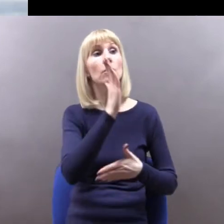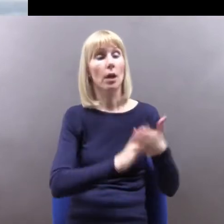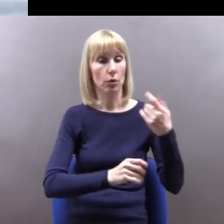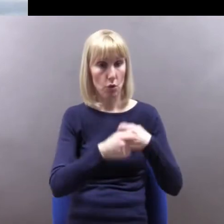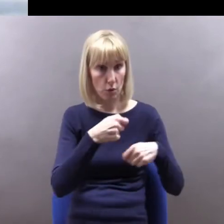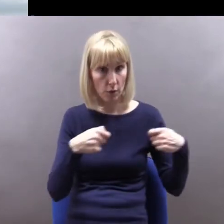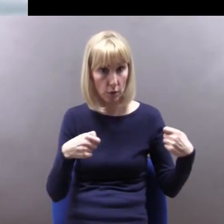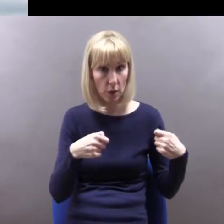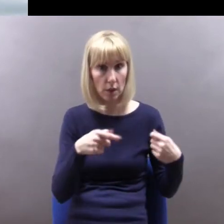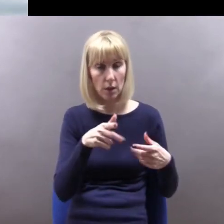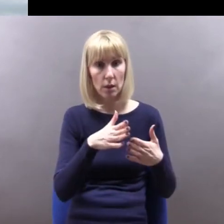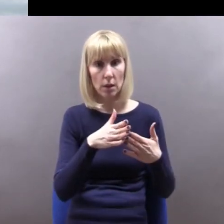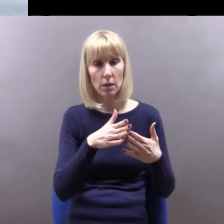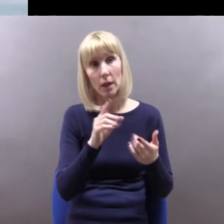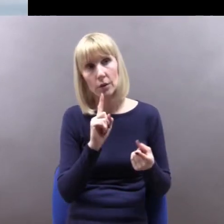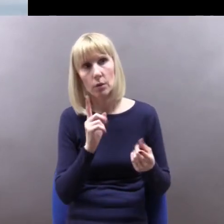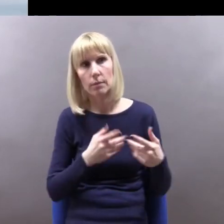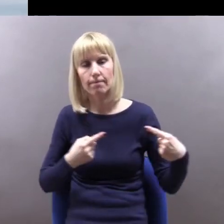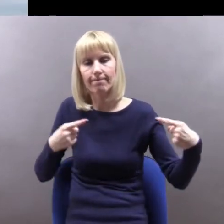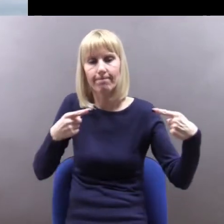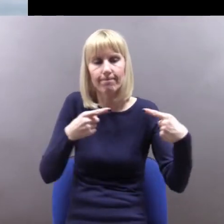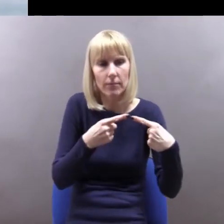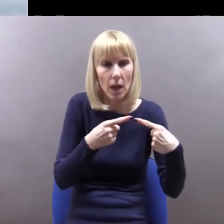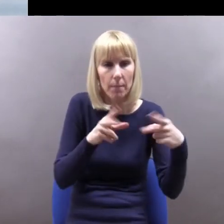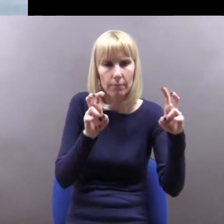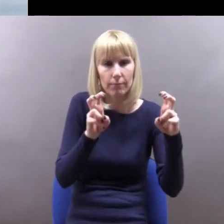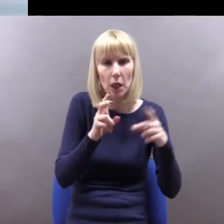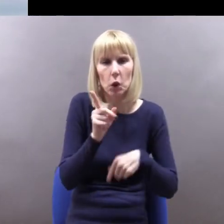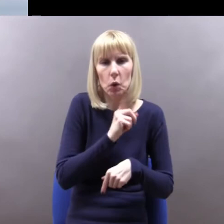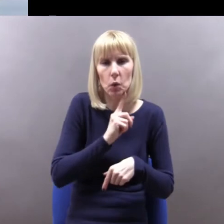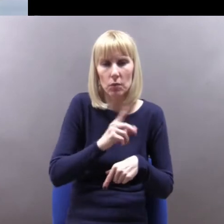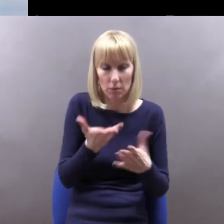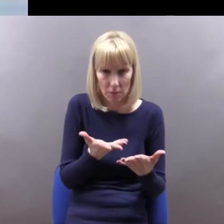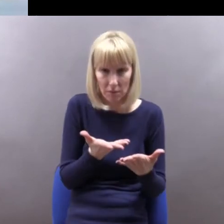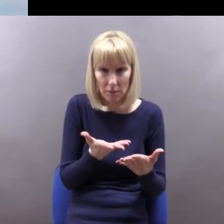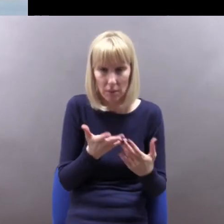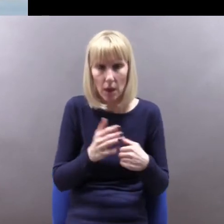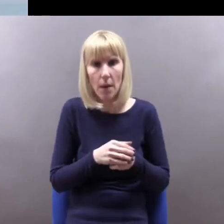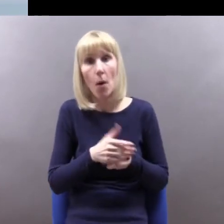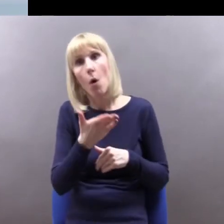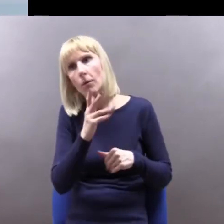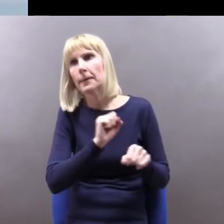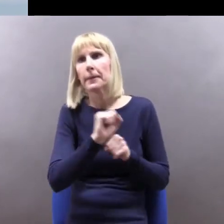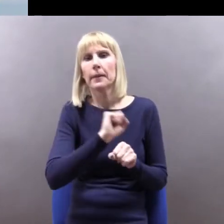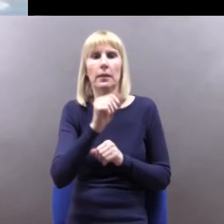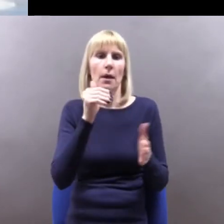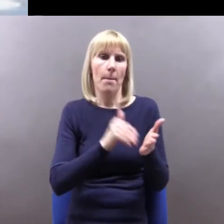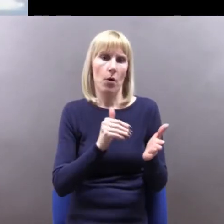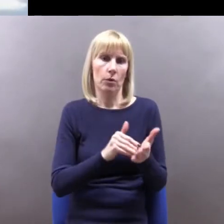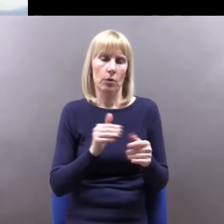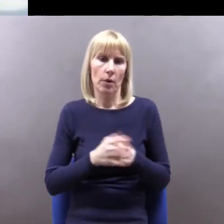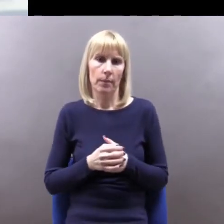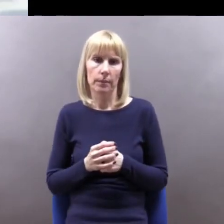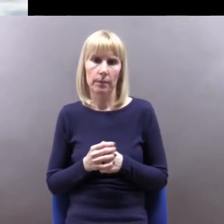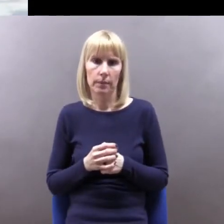jest no taką protezą. Jest założone, no bo są potrzebne, tak? Czy